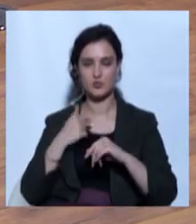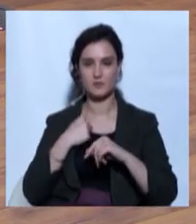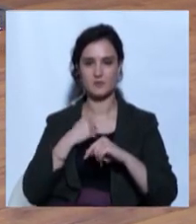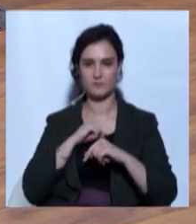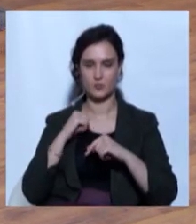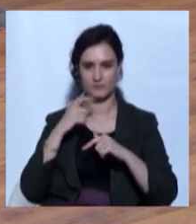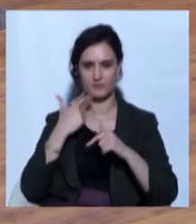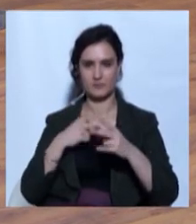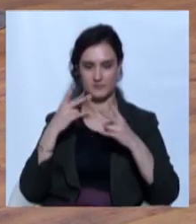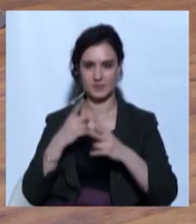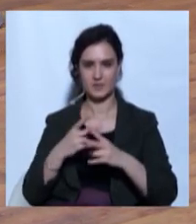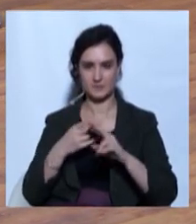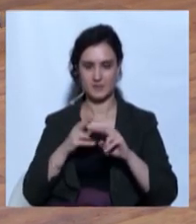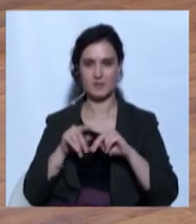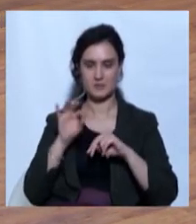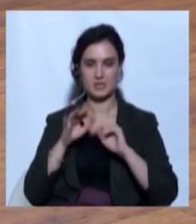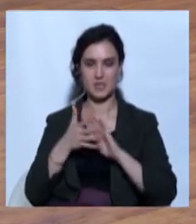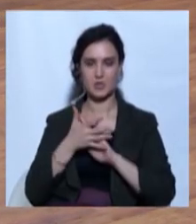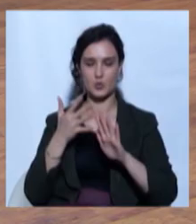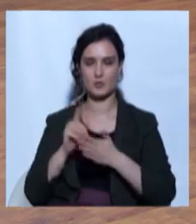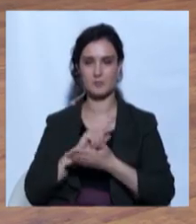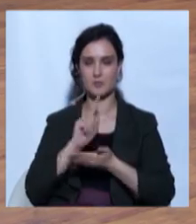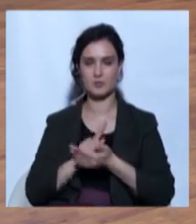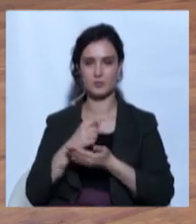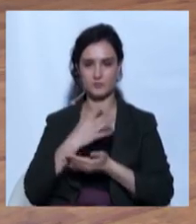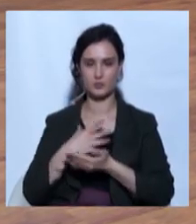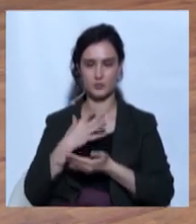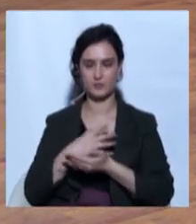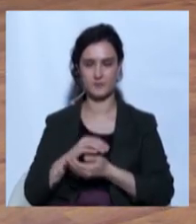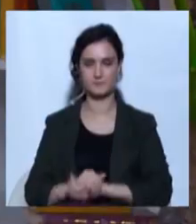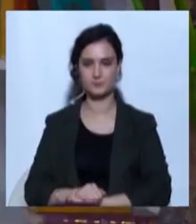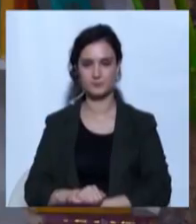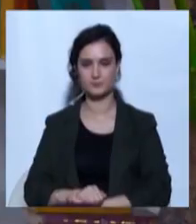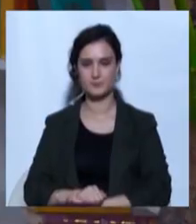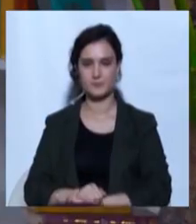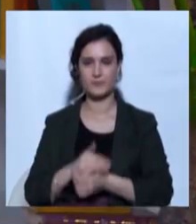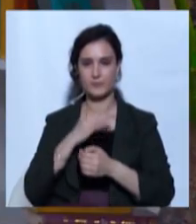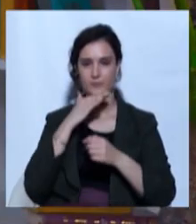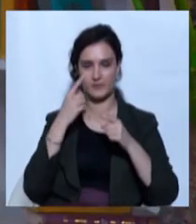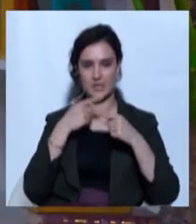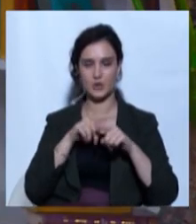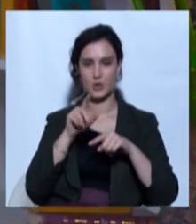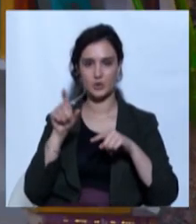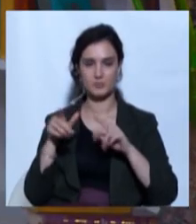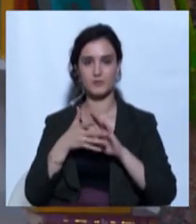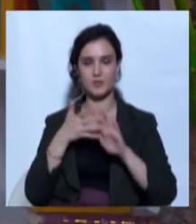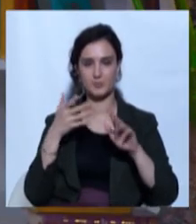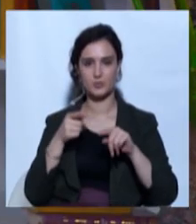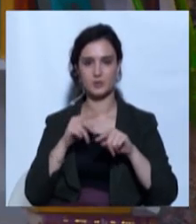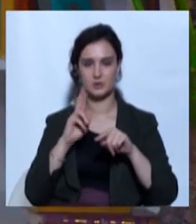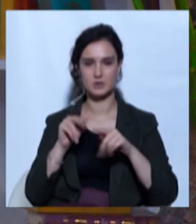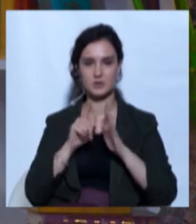ჩვენვე ვზიანდებით. ამის გაცნობიერება არის ძალიან მნიშვნელოვანი. ამას ბევრი არქიტექტორი აცნობიერებდა